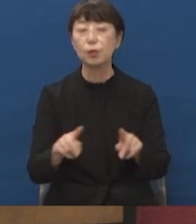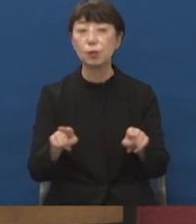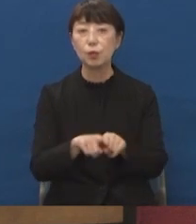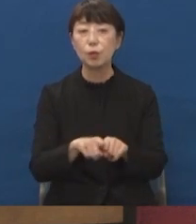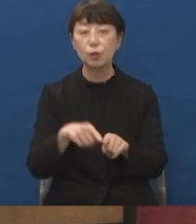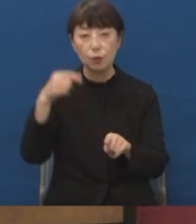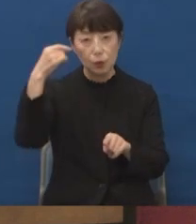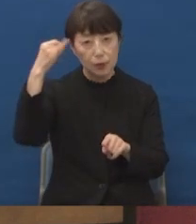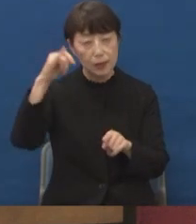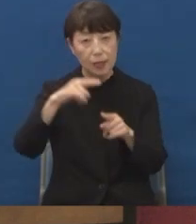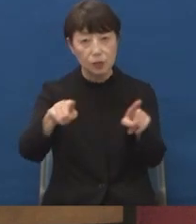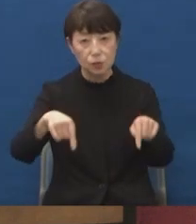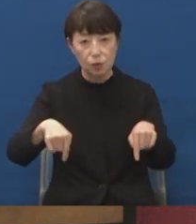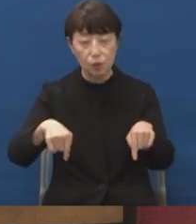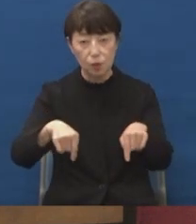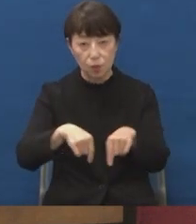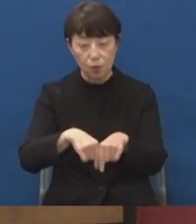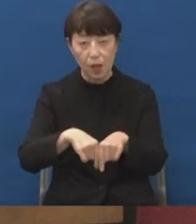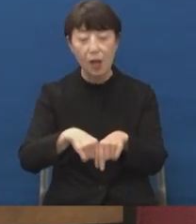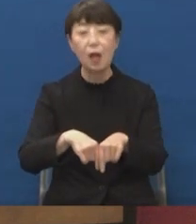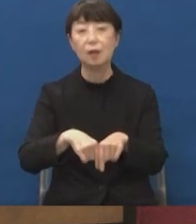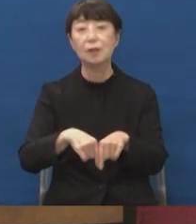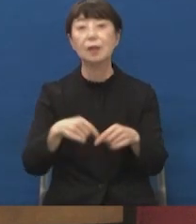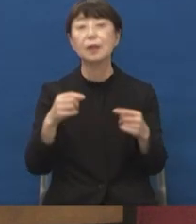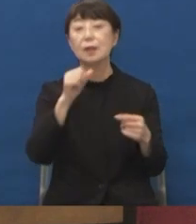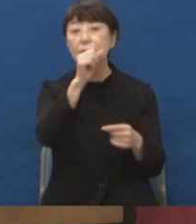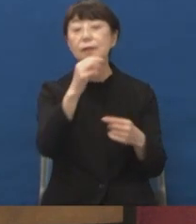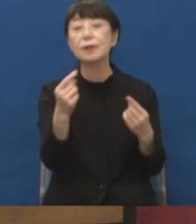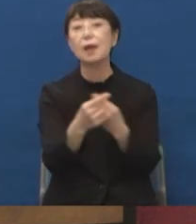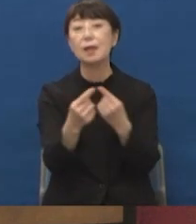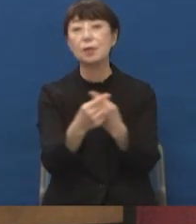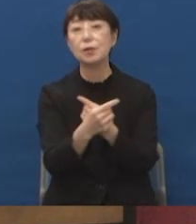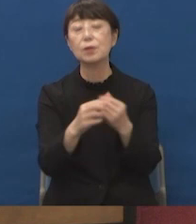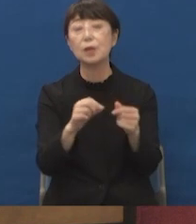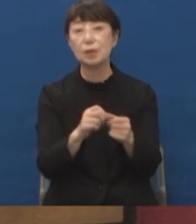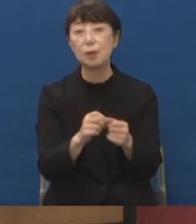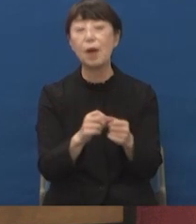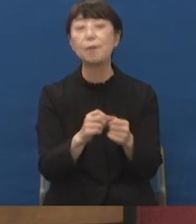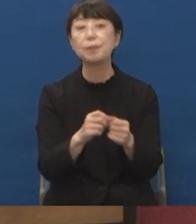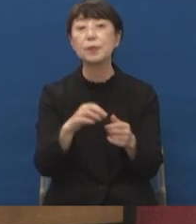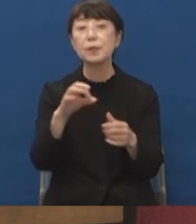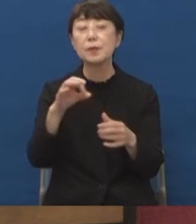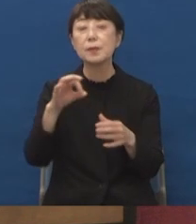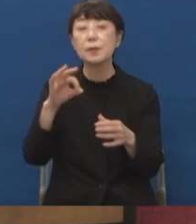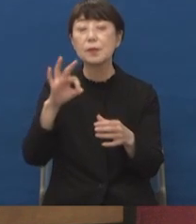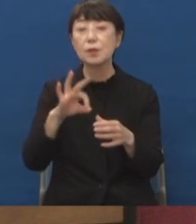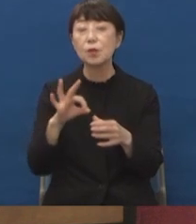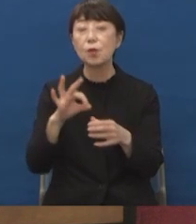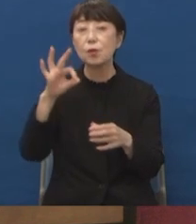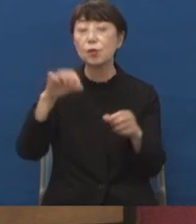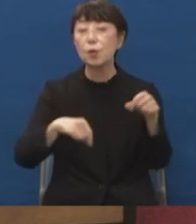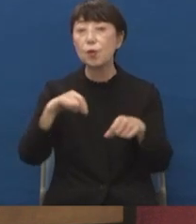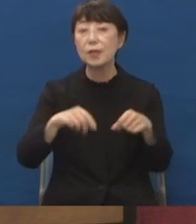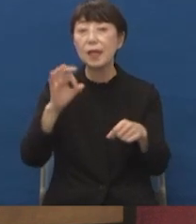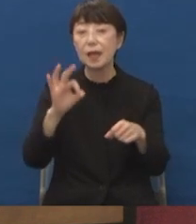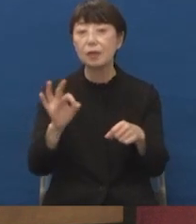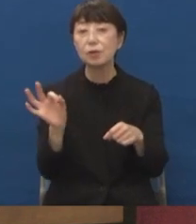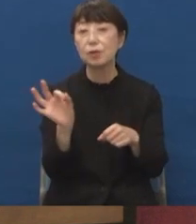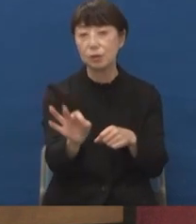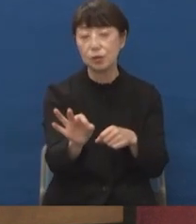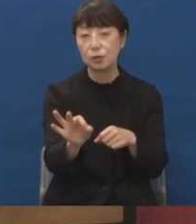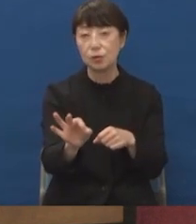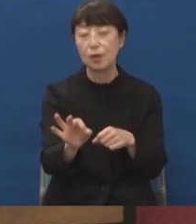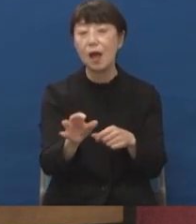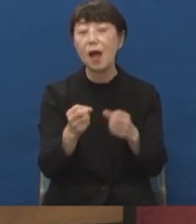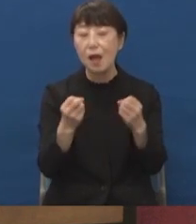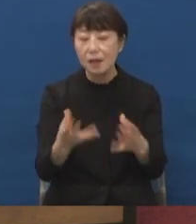は、処遇改善として教職調整額の一律支給の見直しと新たな手当の創出を